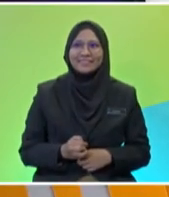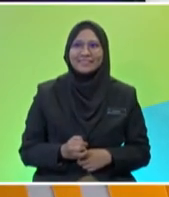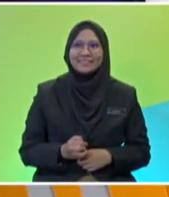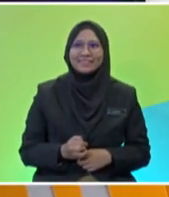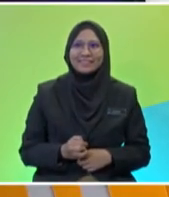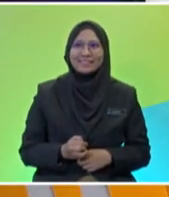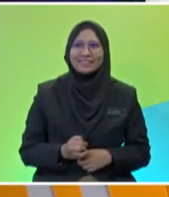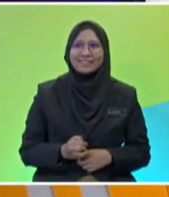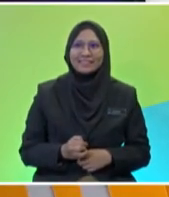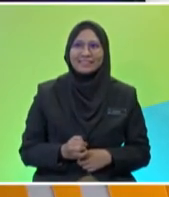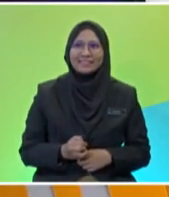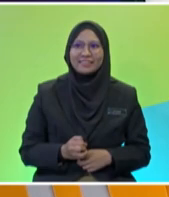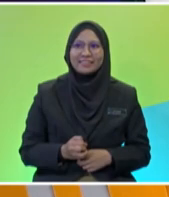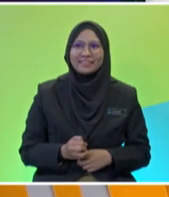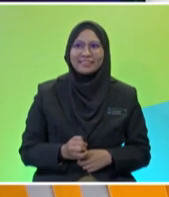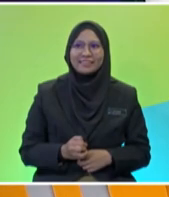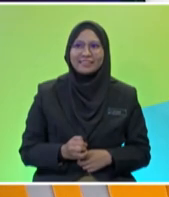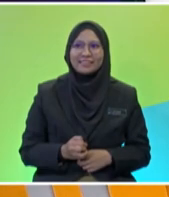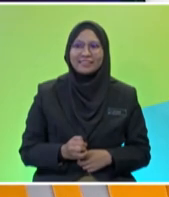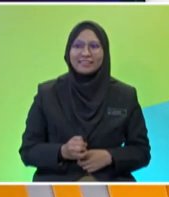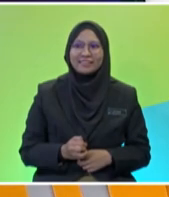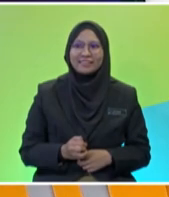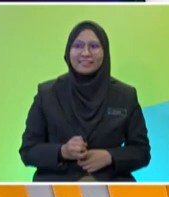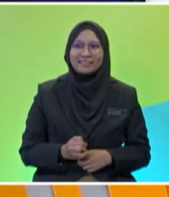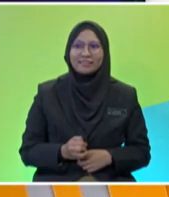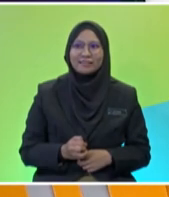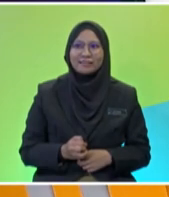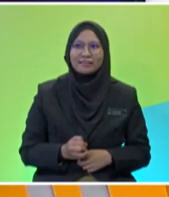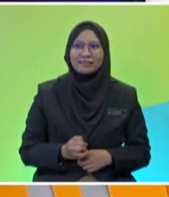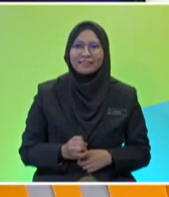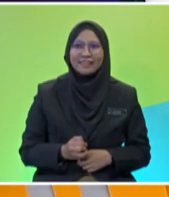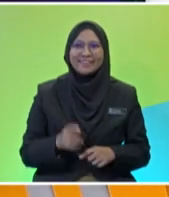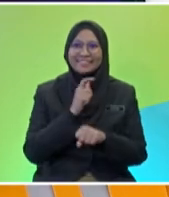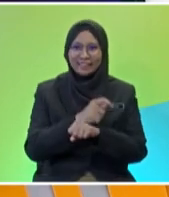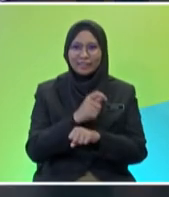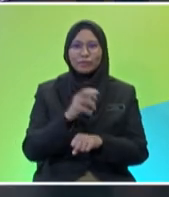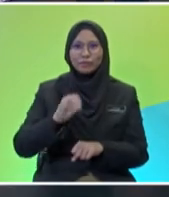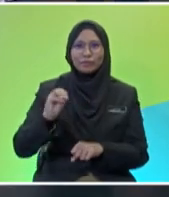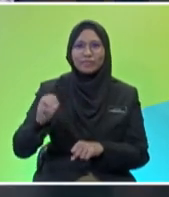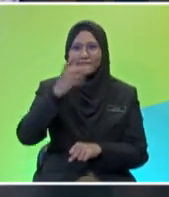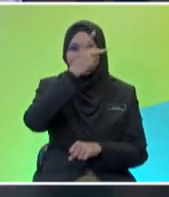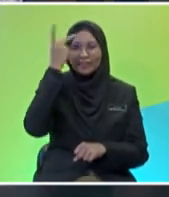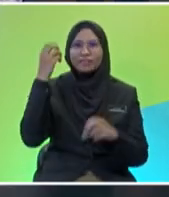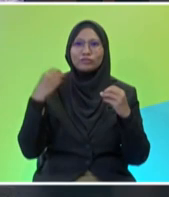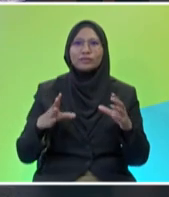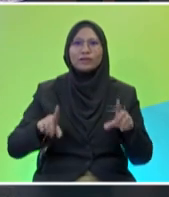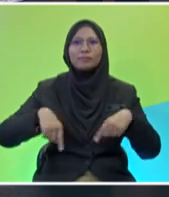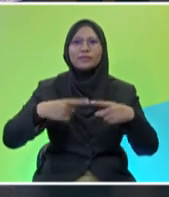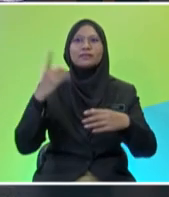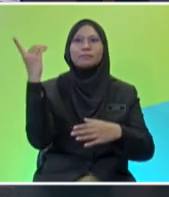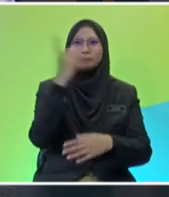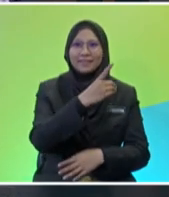dan Di sini pun enam kan ya Anda mendahului Hoi banyaklah situ